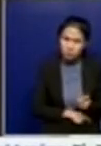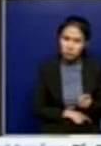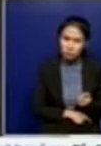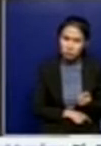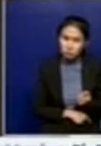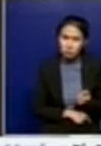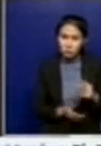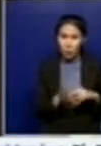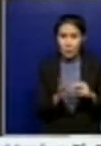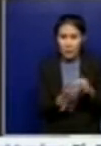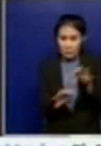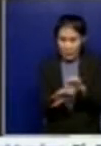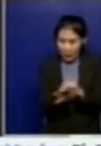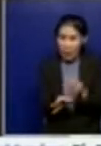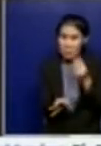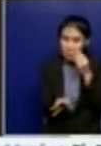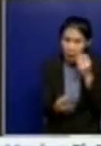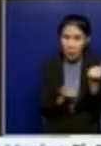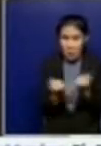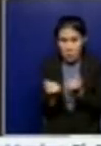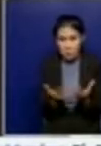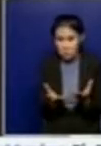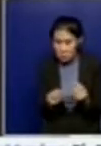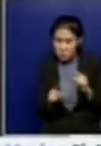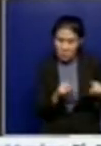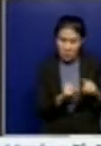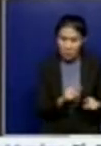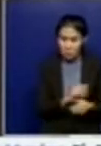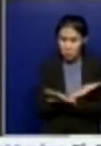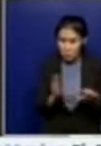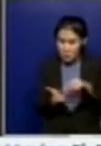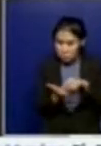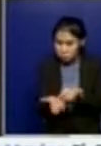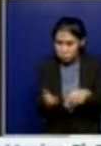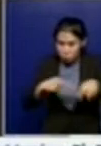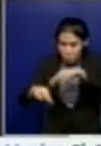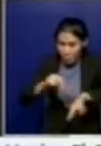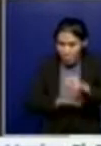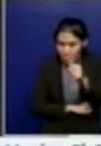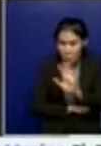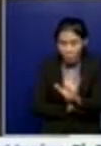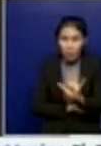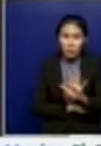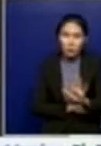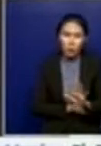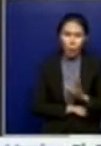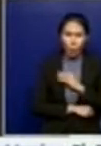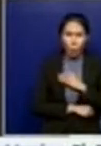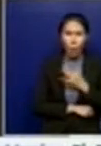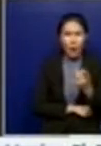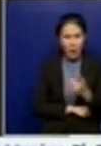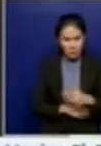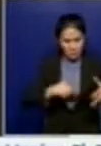ว้นไม่ต้องแสดงบัญชีทรัพย์สินถ้ามันสุจริตกันนะครับจะไปกลัวอะไรครับนะพี่น้องประชาชนไปคุดดู